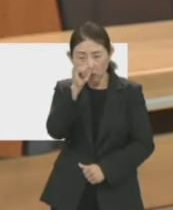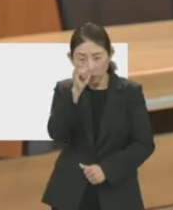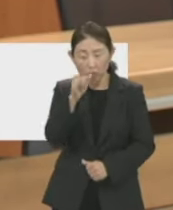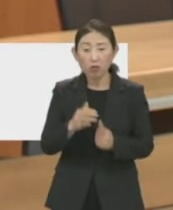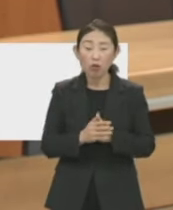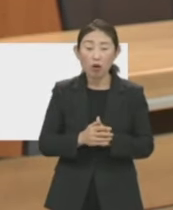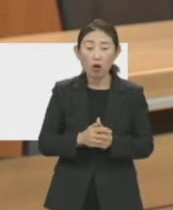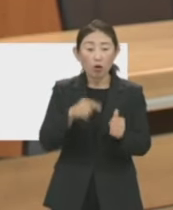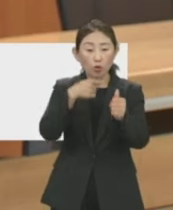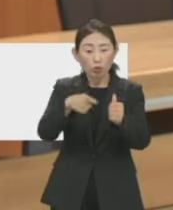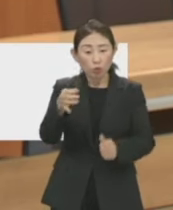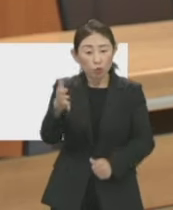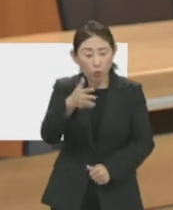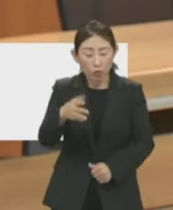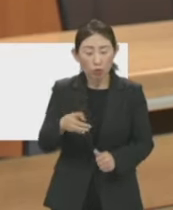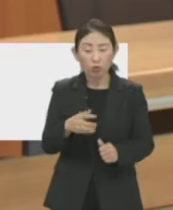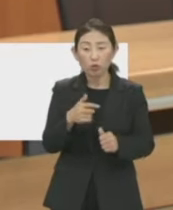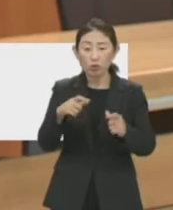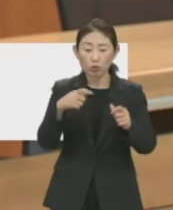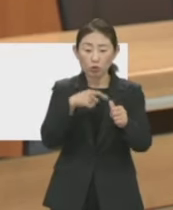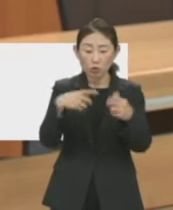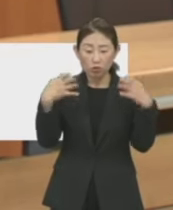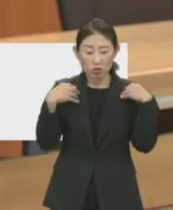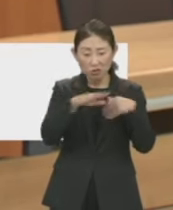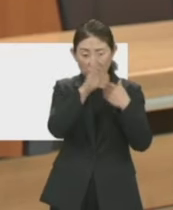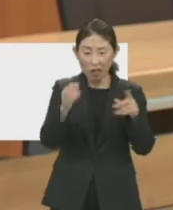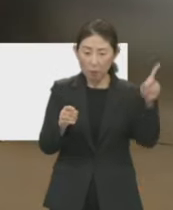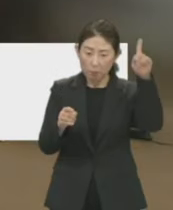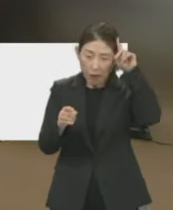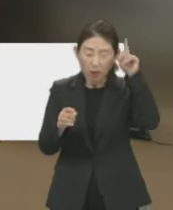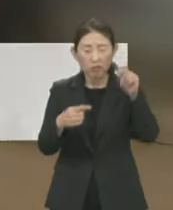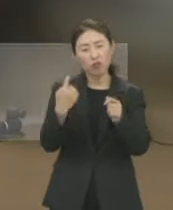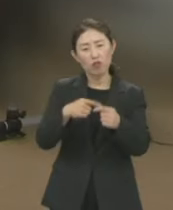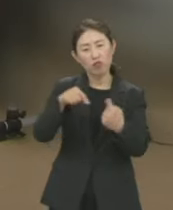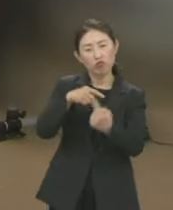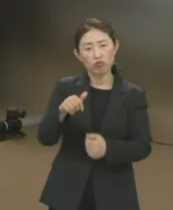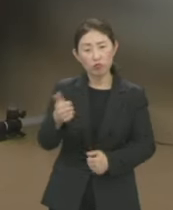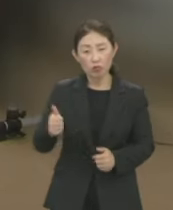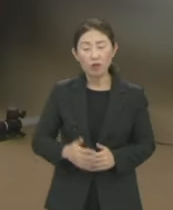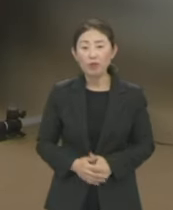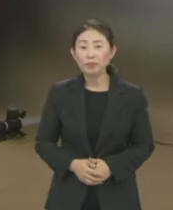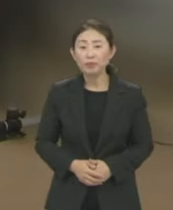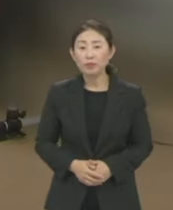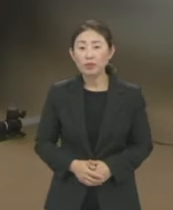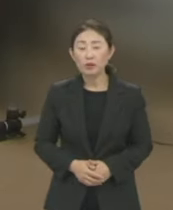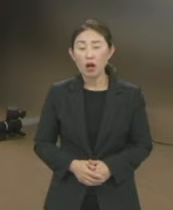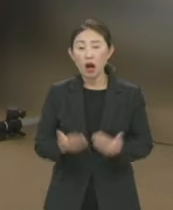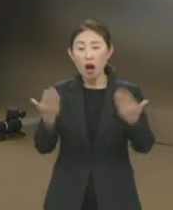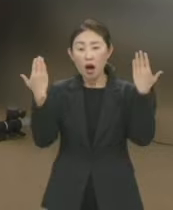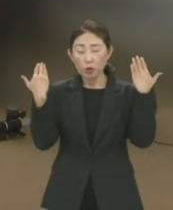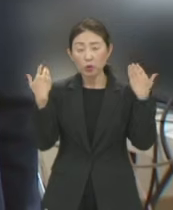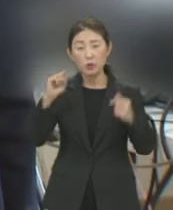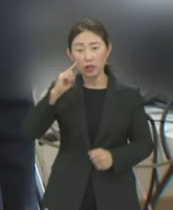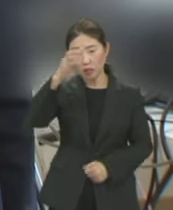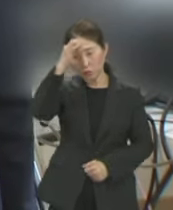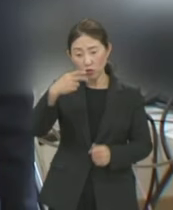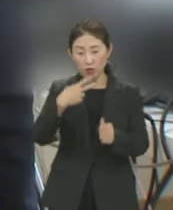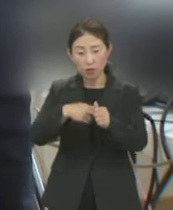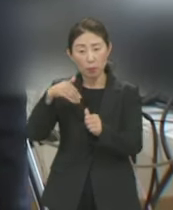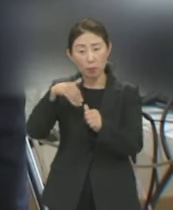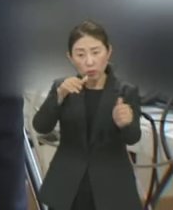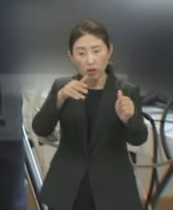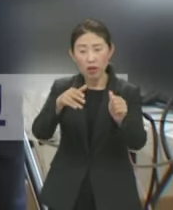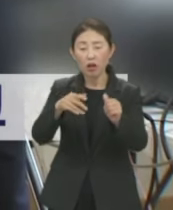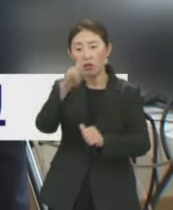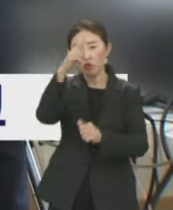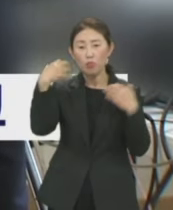되면 지방교육 재정 운영에 위기가 초래될 것 같습니다. 정부가 주도한 학교 예술강사 지원 사업도 관련